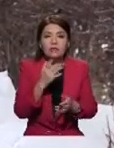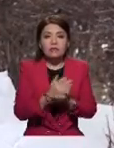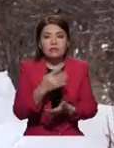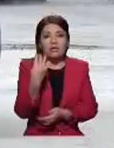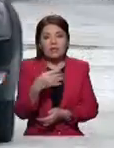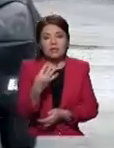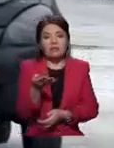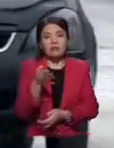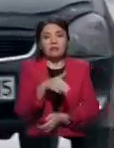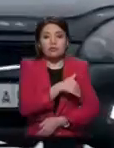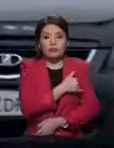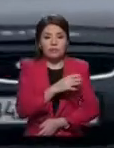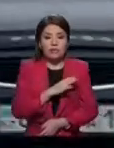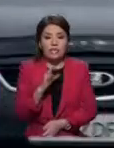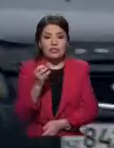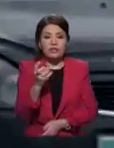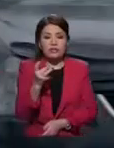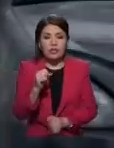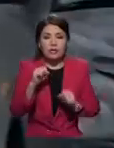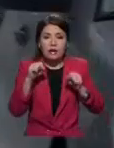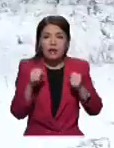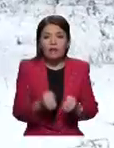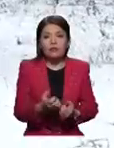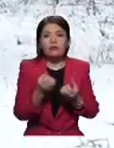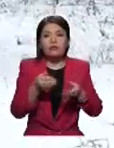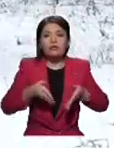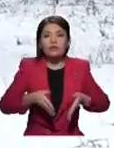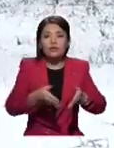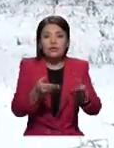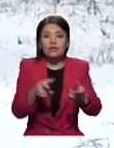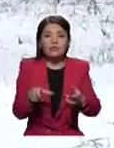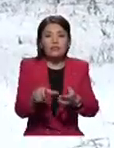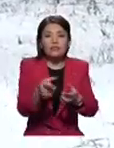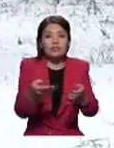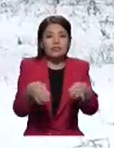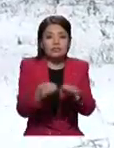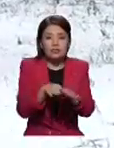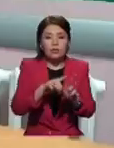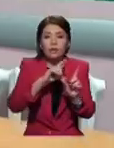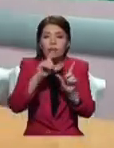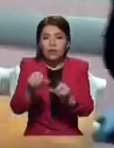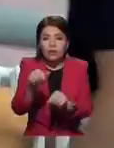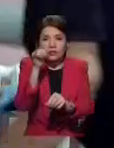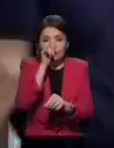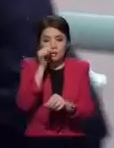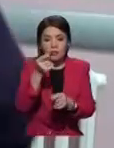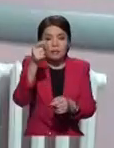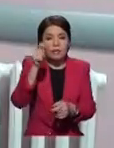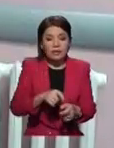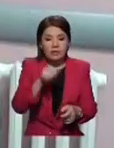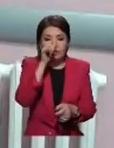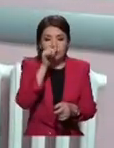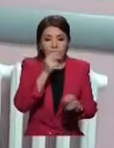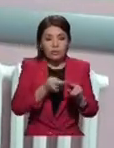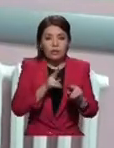дейін жетті. Саршұнақ аяздың әлегі аз болмады, жолдар жабылып, жұрт алыс жақын жерге қатынай алмады десе де, қытымыр қыстың